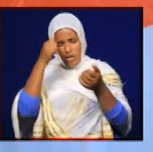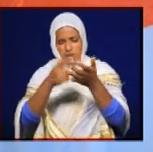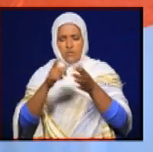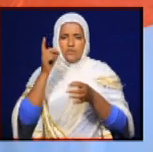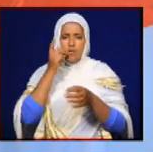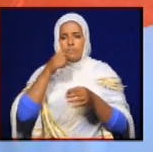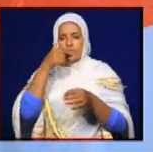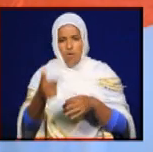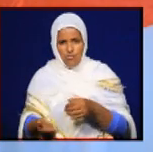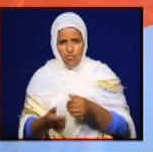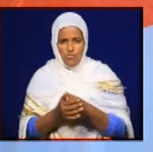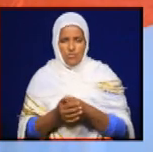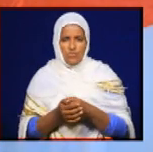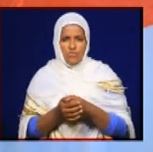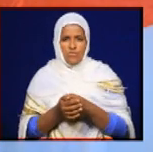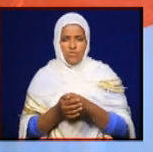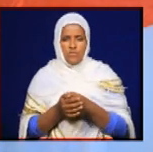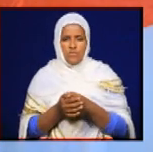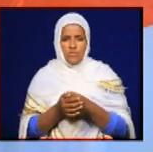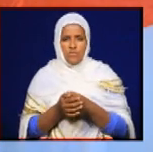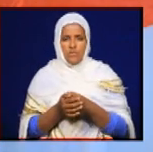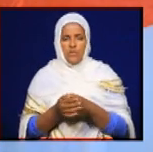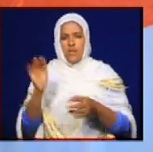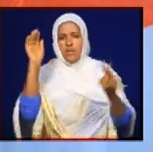ገሚሱ የእስማኤል የኢሳም ነን አሉ